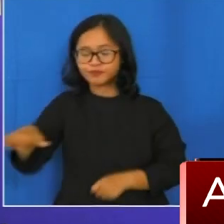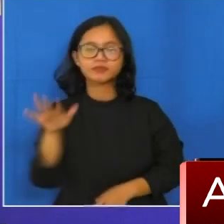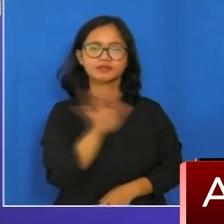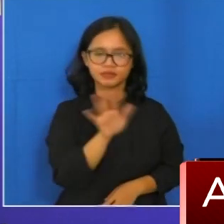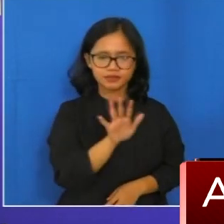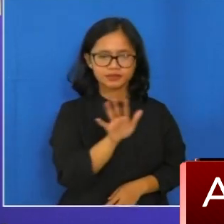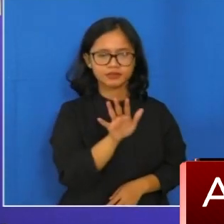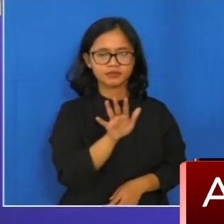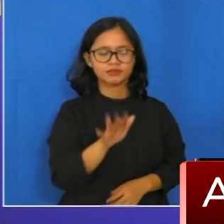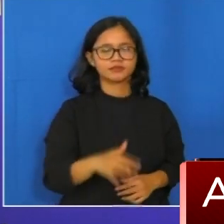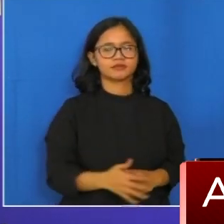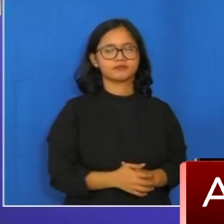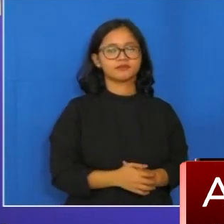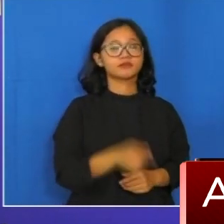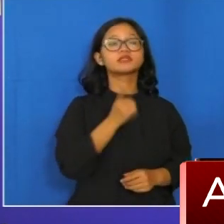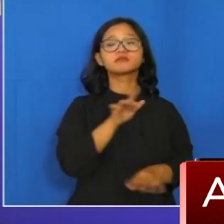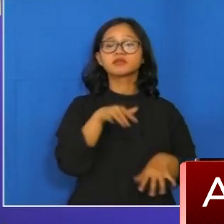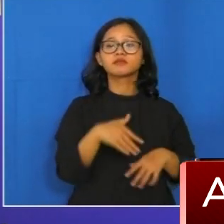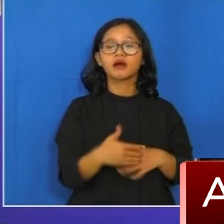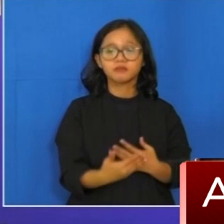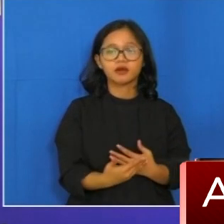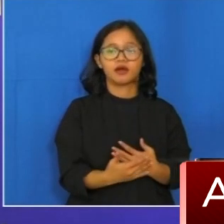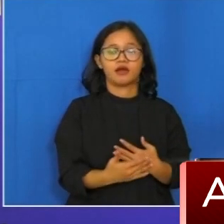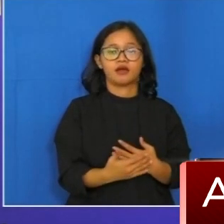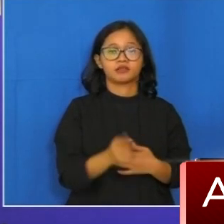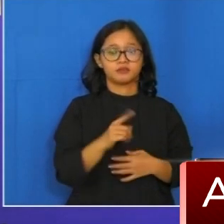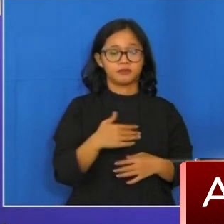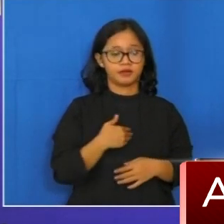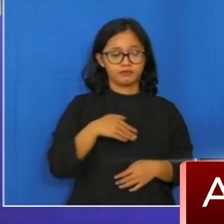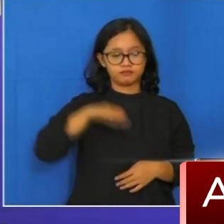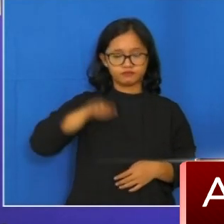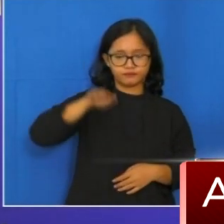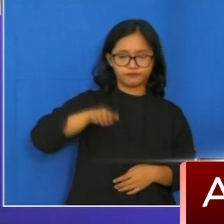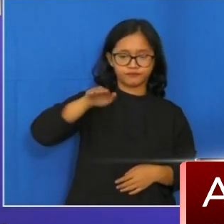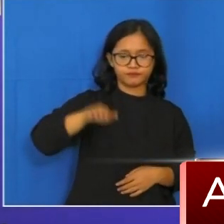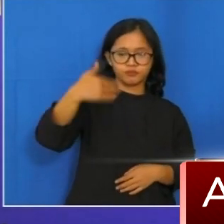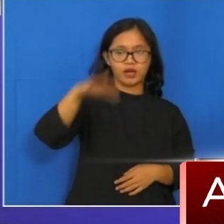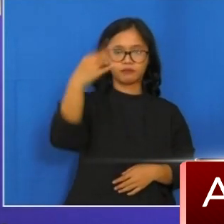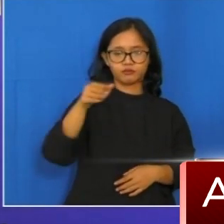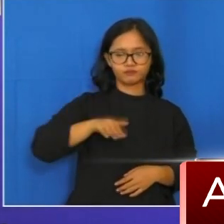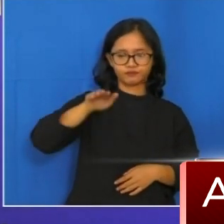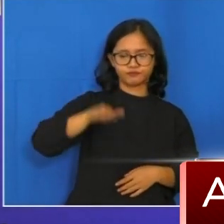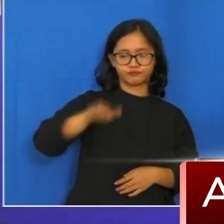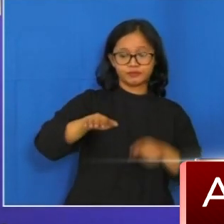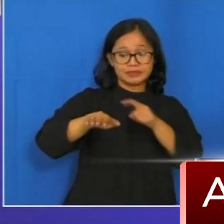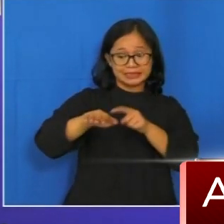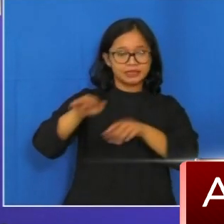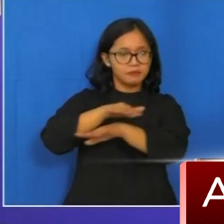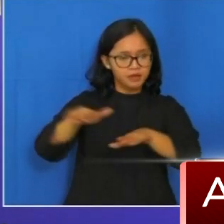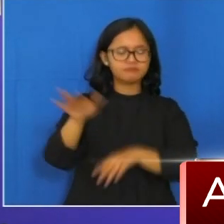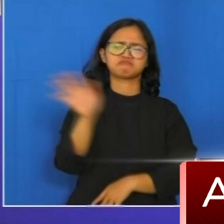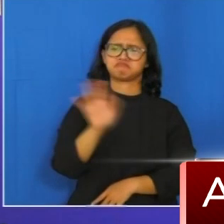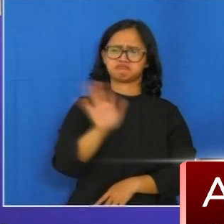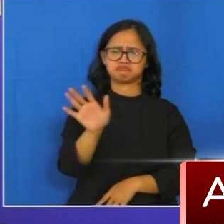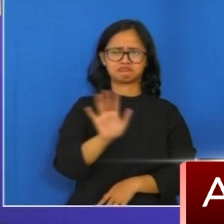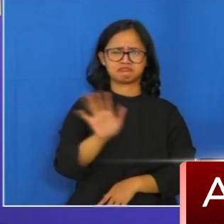menulari Hai Karena perjalanan kita tidak aman sekali lagi perjalanan kita